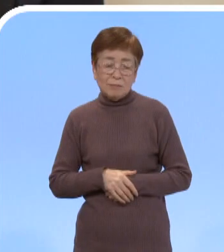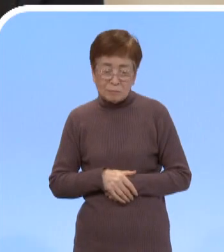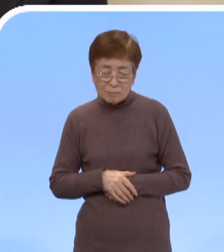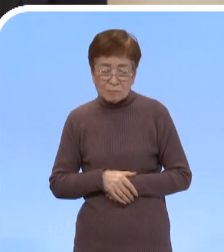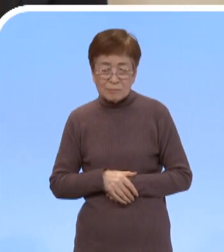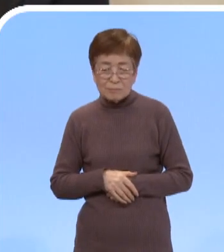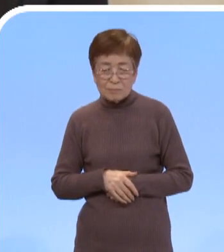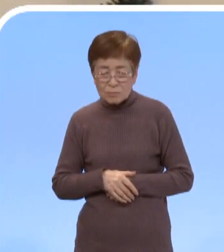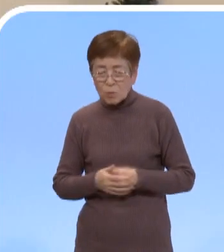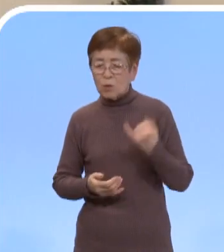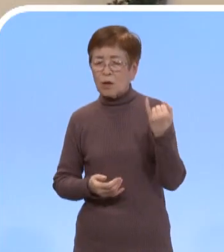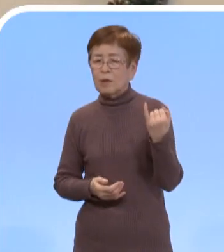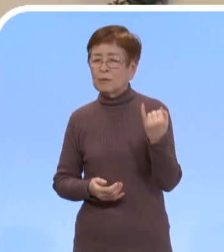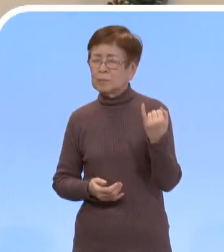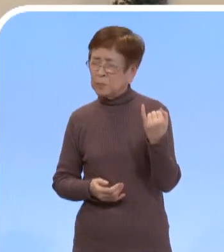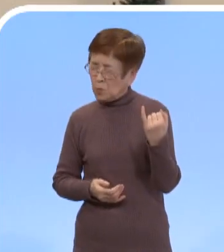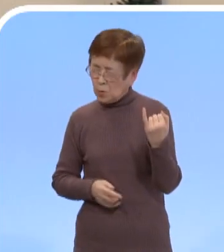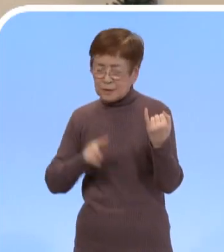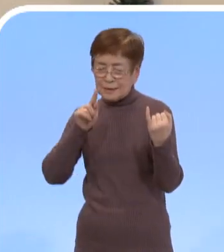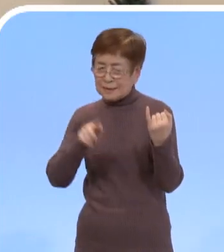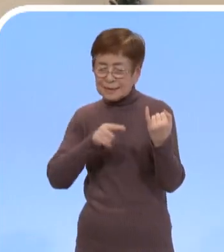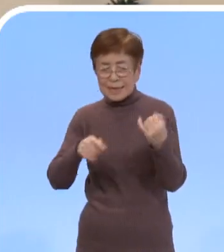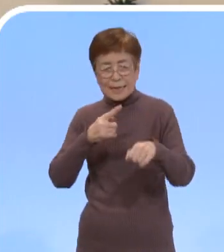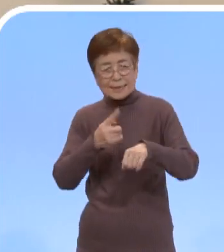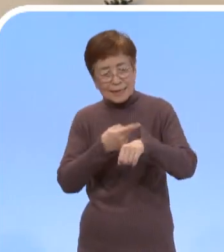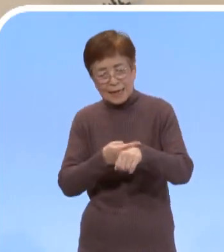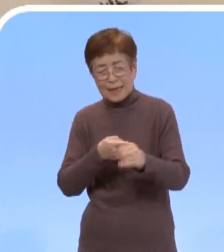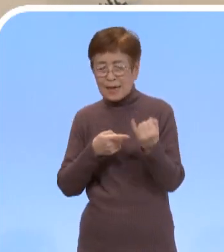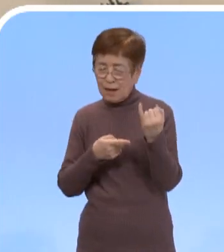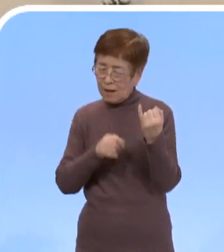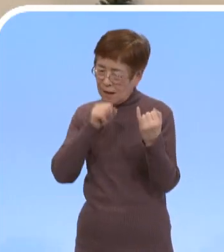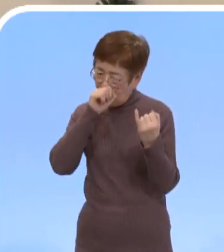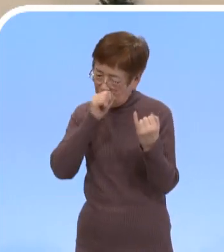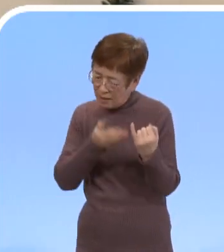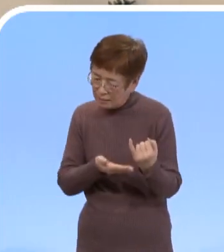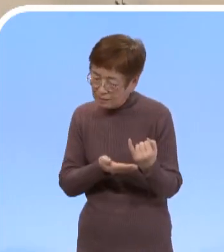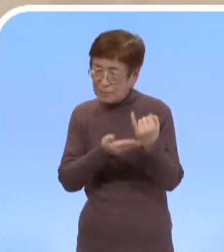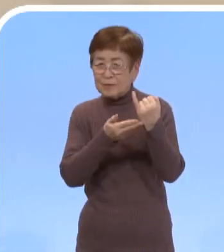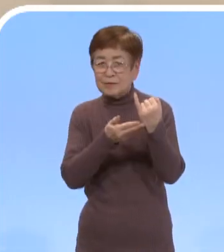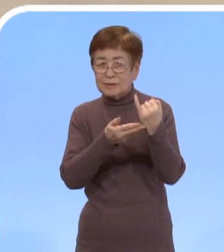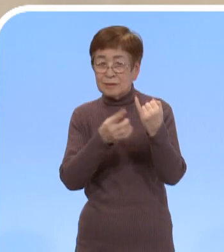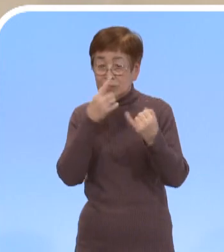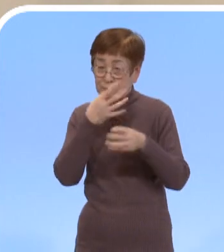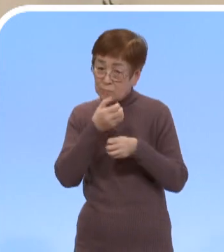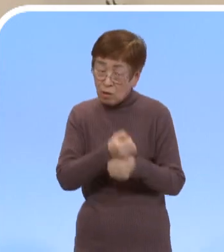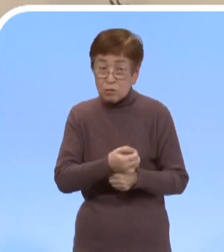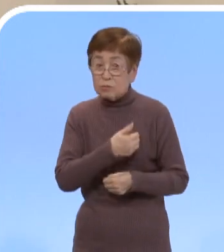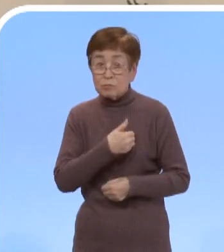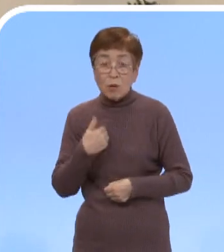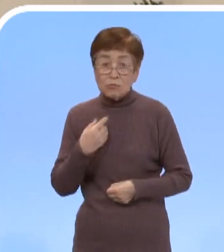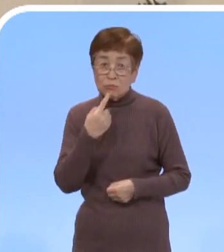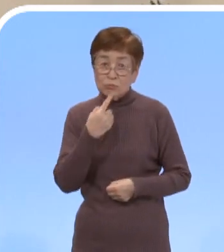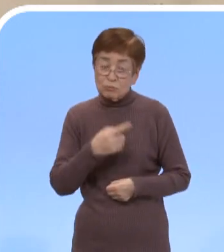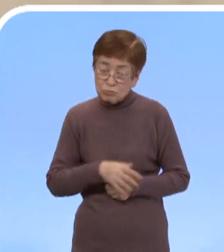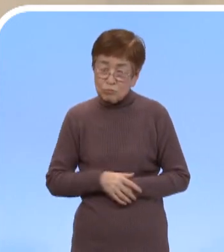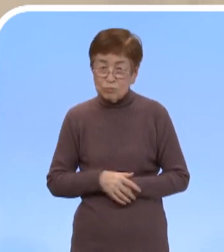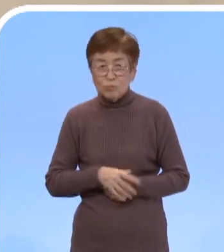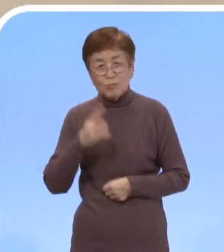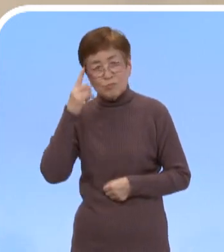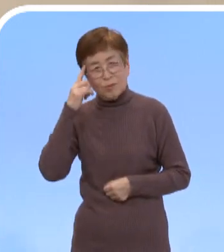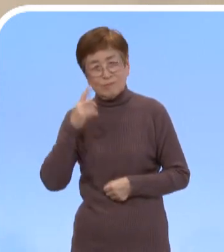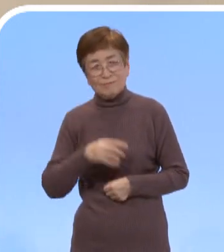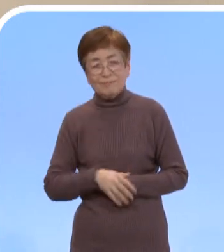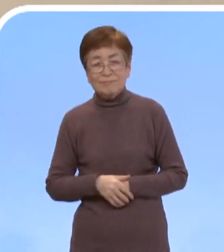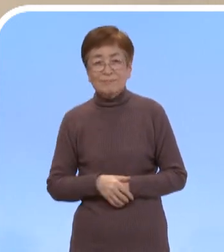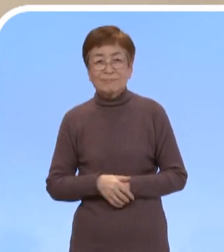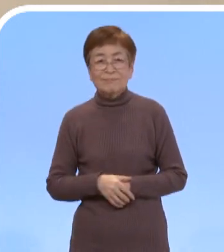からですか？ そうです、そうです。 人間性とお人柄っていうか、そういうところがあるので、頼りになる